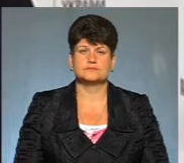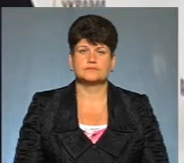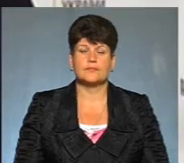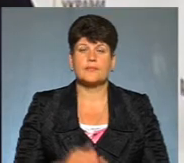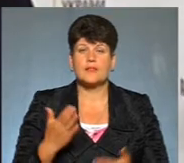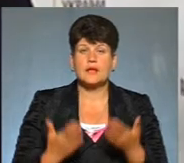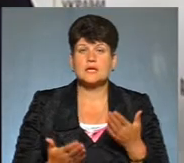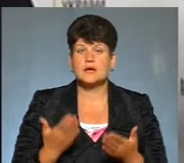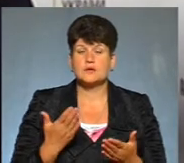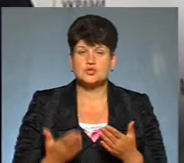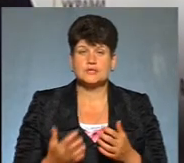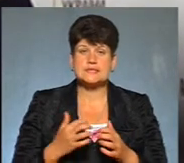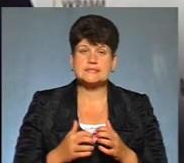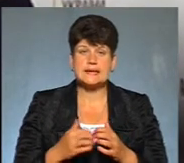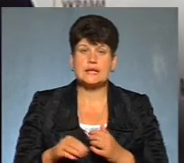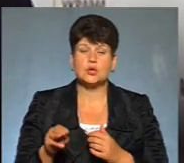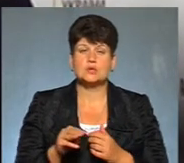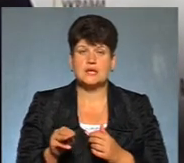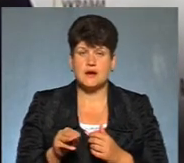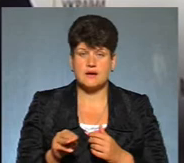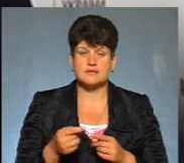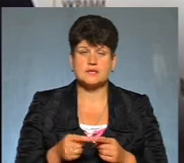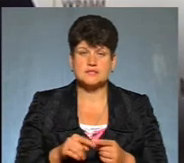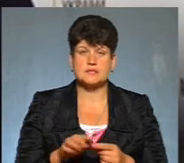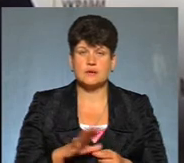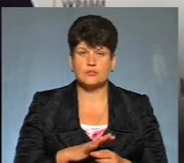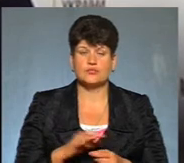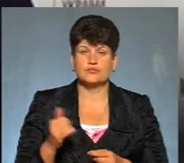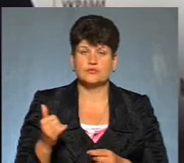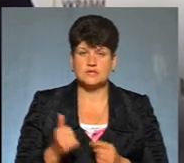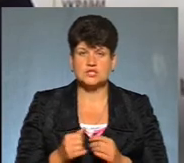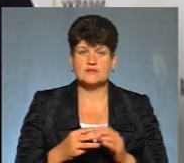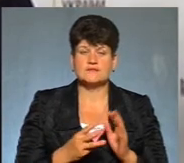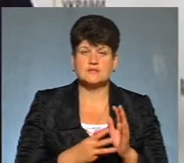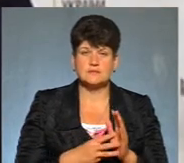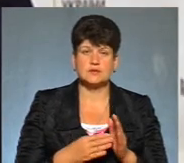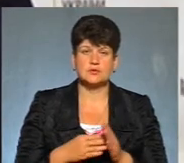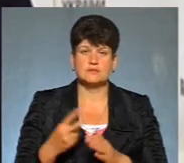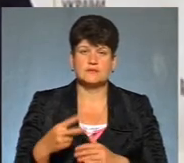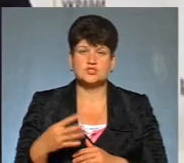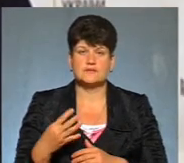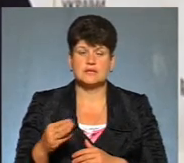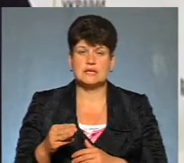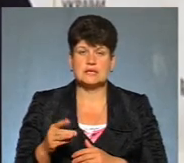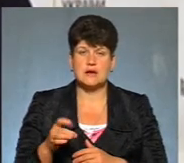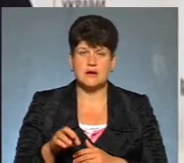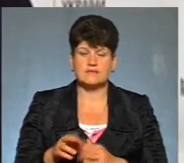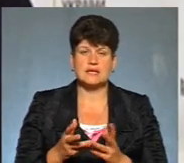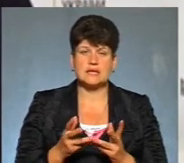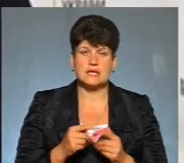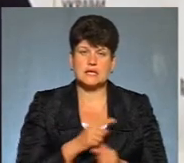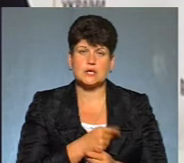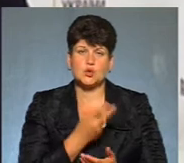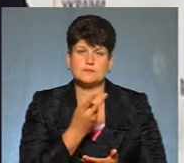Якщо на середину травня, тобто це був тиждень з 18 по 24 травня, кількість